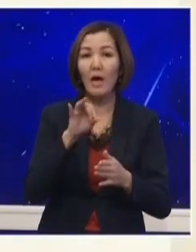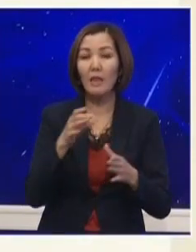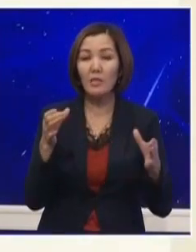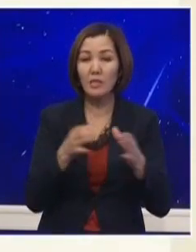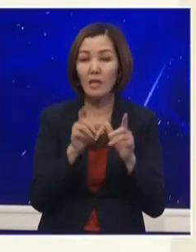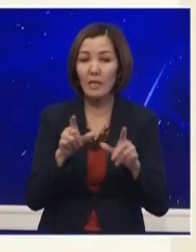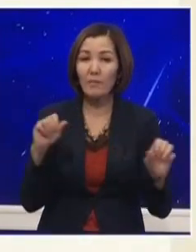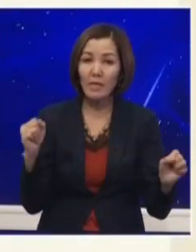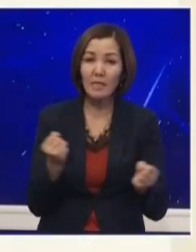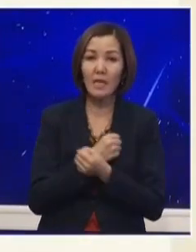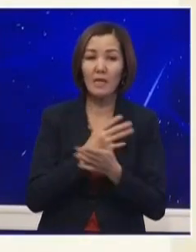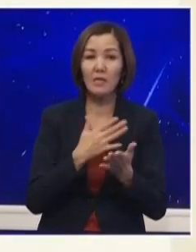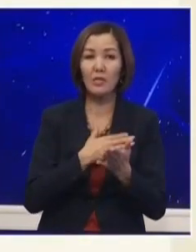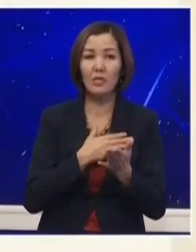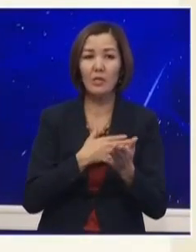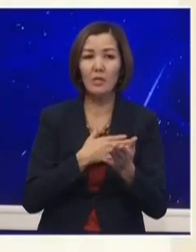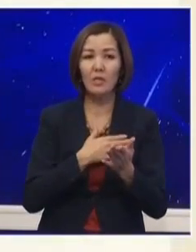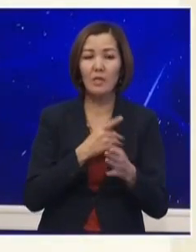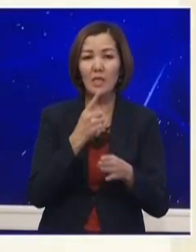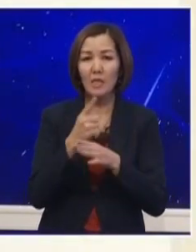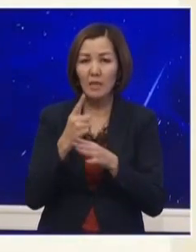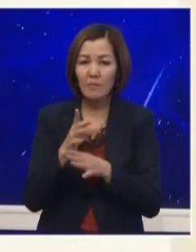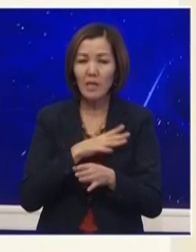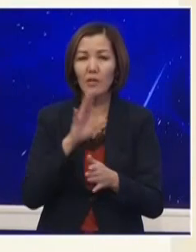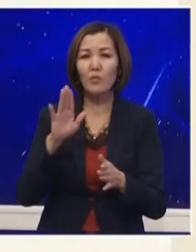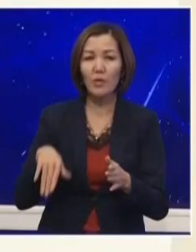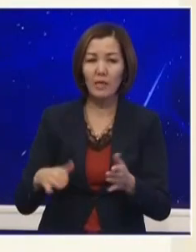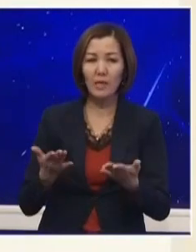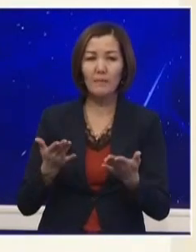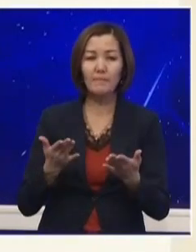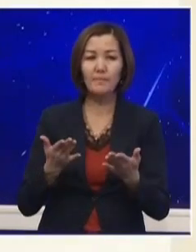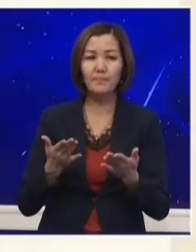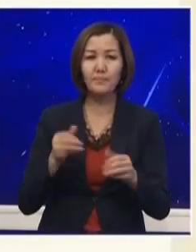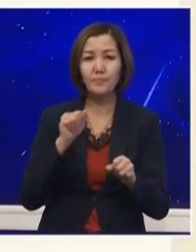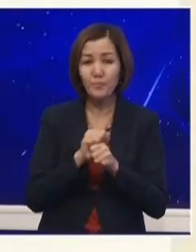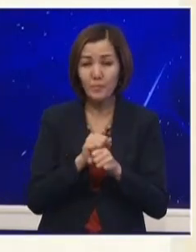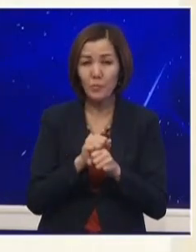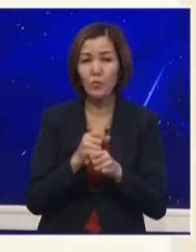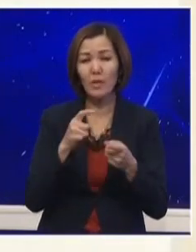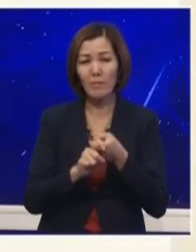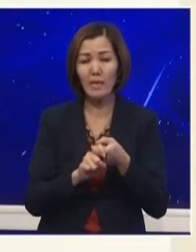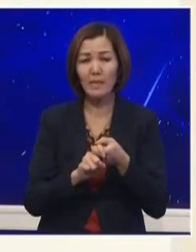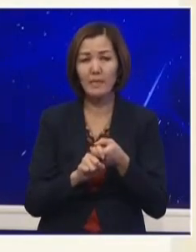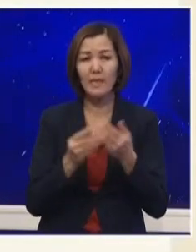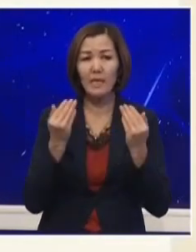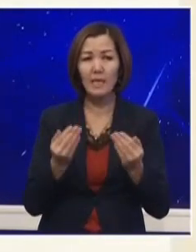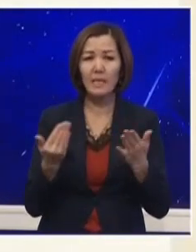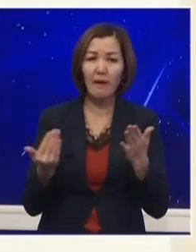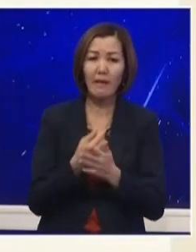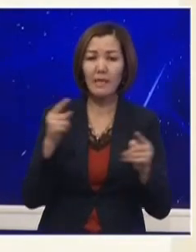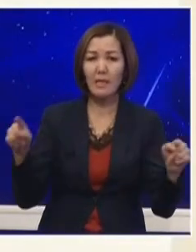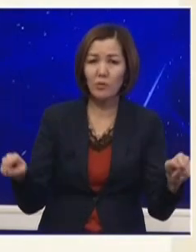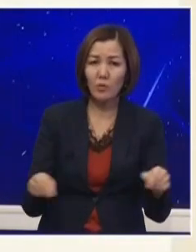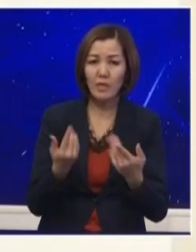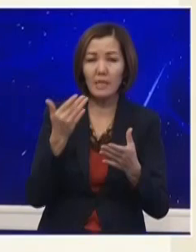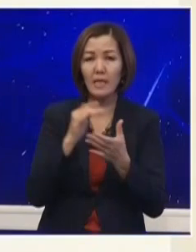бір сағыныш. Себебі бәленбай уақыт тыйым салынды, одан кейін үзіліп қалды байланыс. Енді ол тұлғаларға